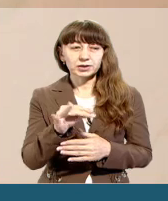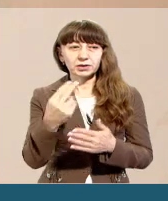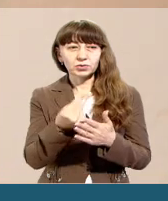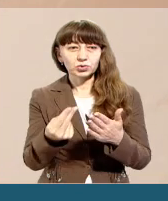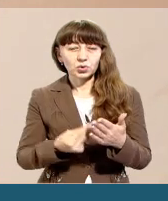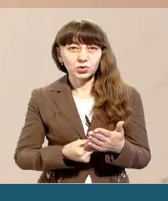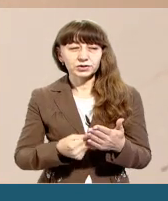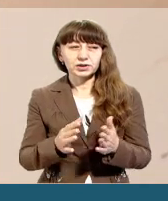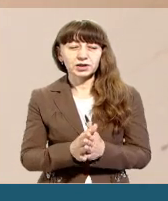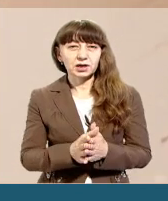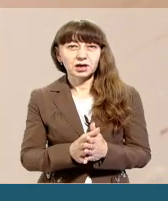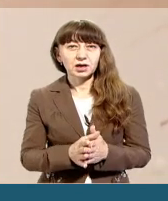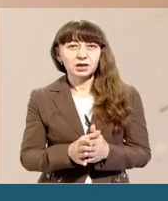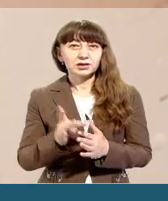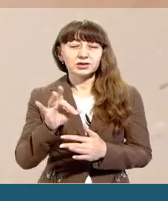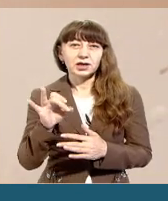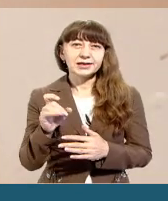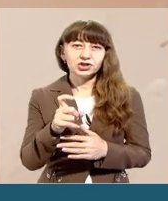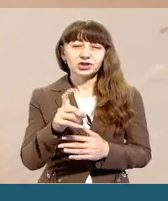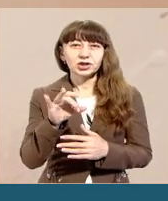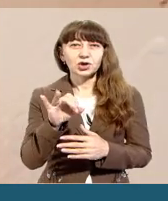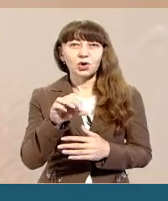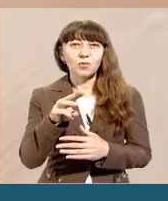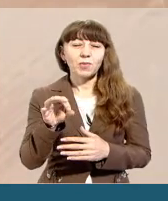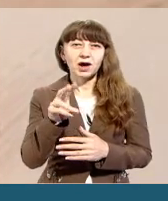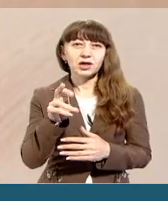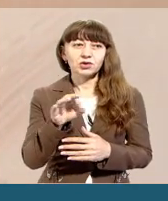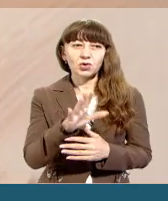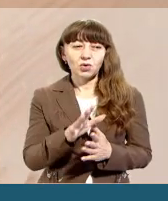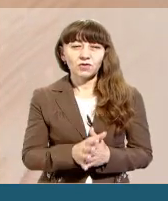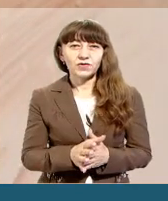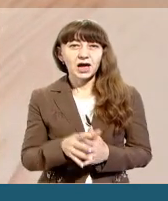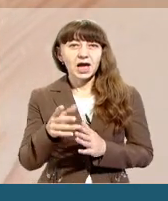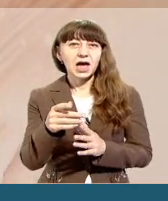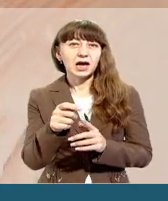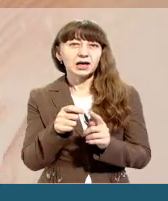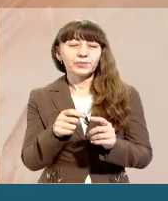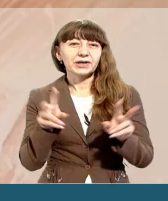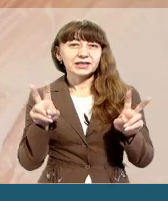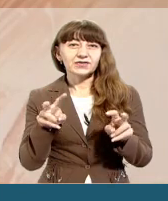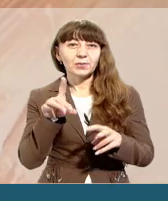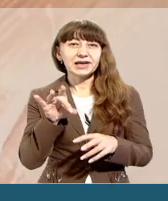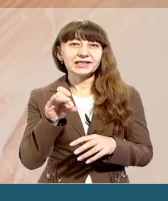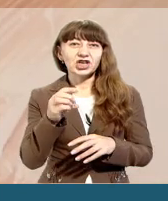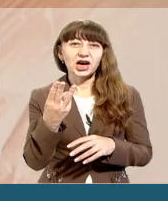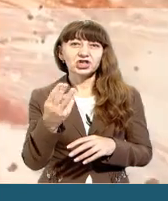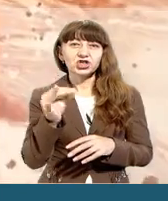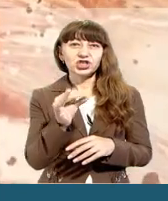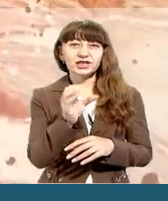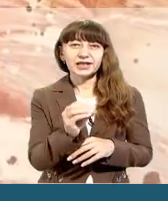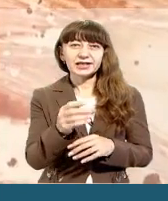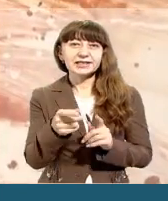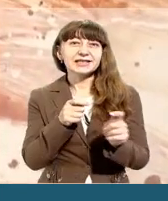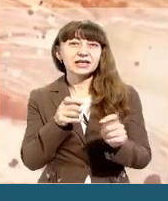Нурихан Фаттахтың «Ысқырық жебелер» атты тарихи романы. Кітапта бейнеленген ғұндардың өмір сүру салты мен ұстанымы шығармашыл